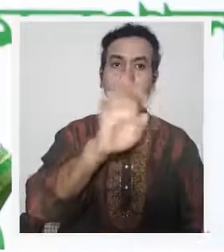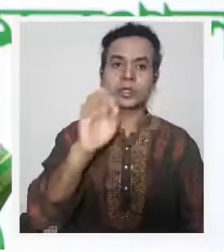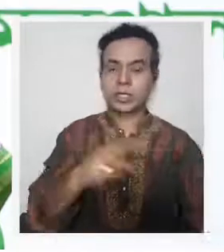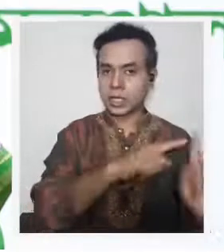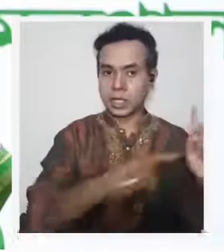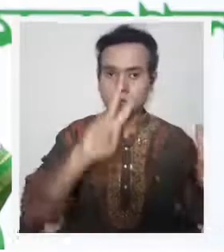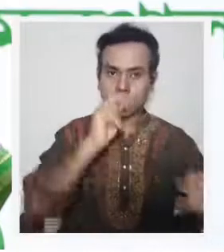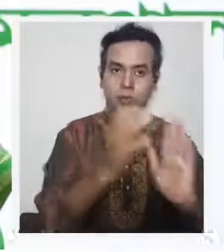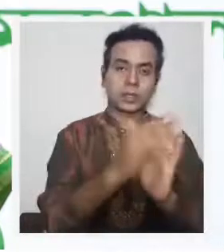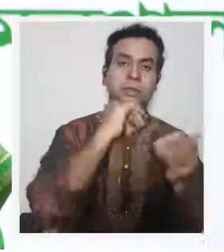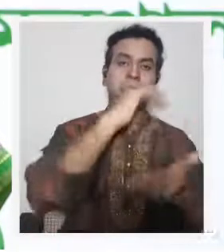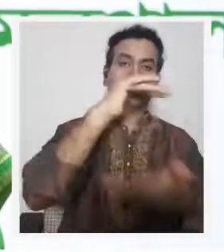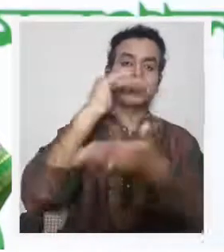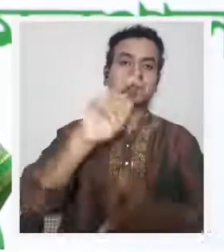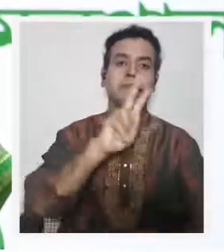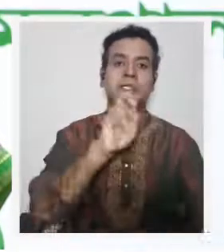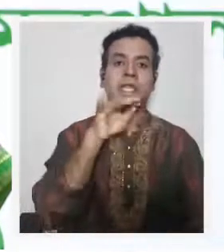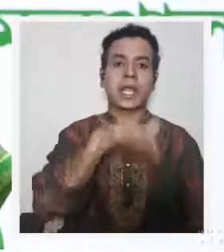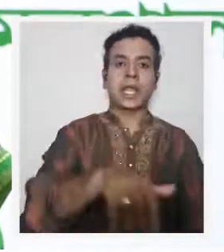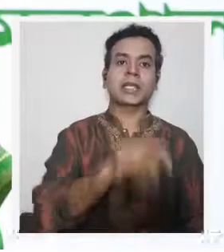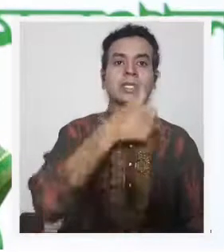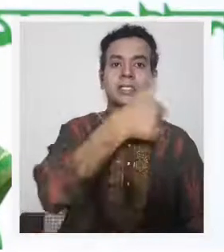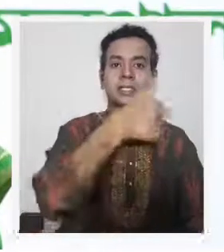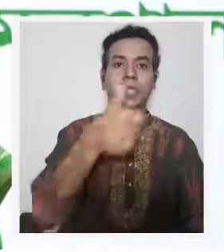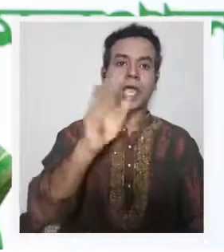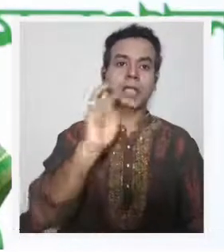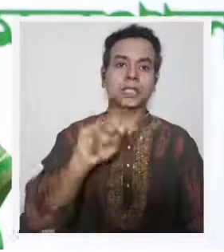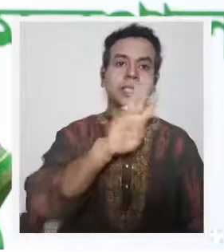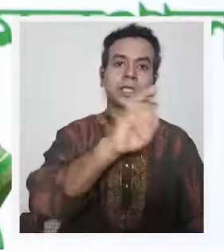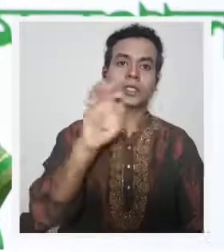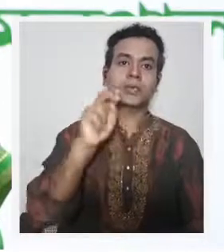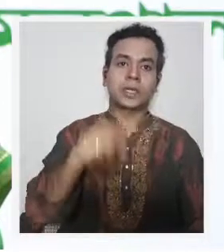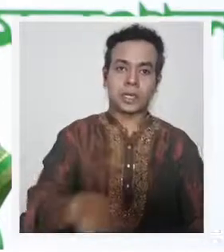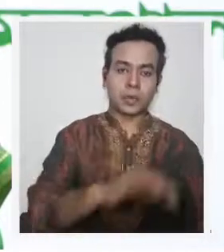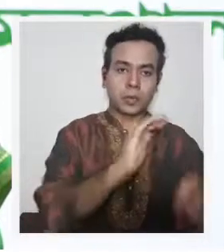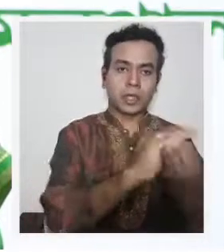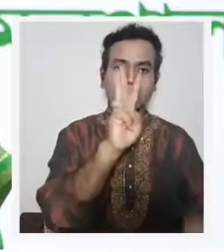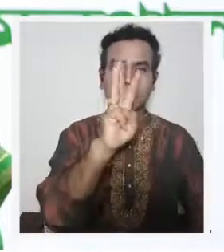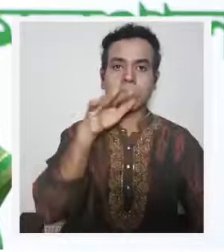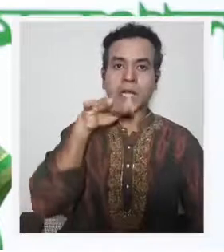24 ঘন্টায় বিতরণ হয়েছে 1,400টি। অদ্যাবধি বিতরণ হয়েছে